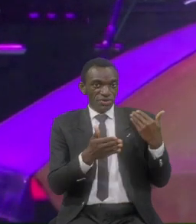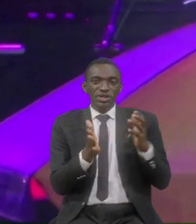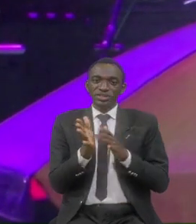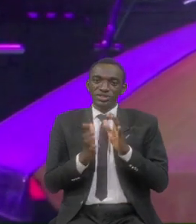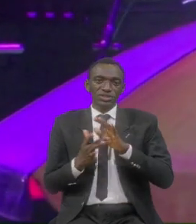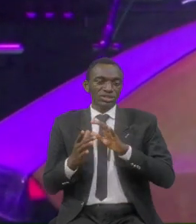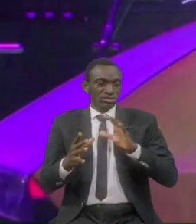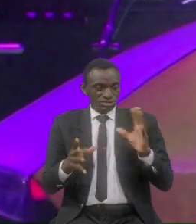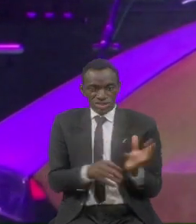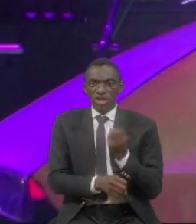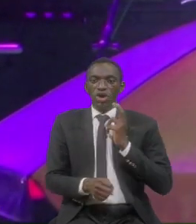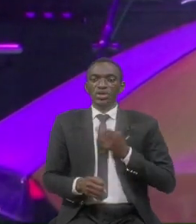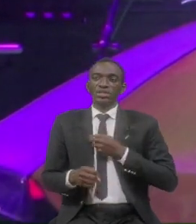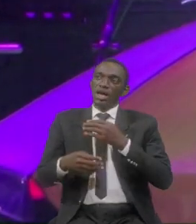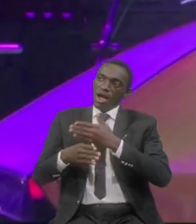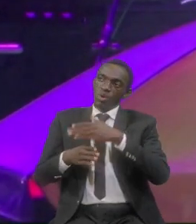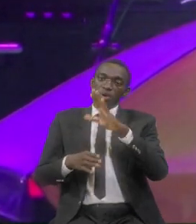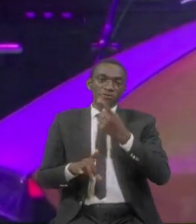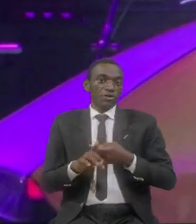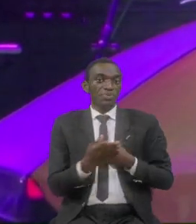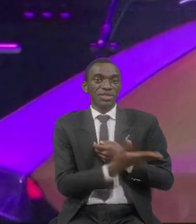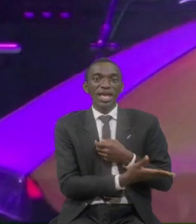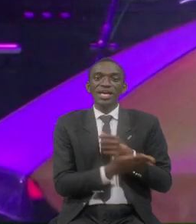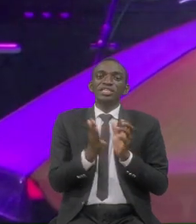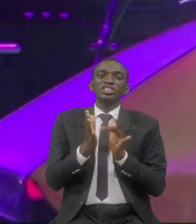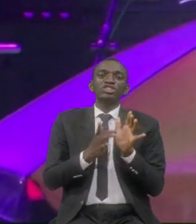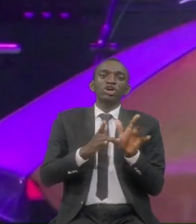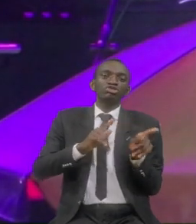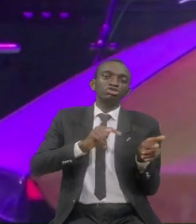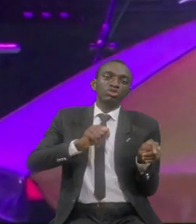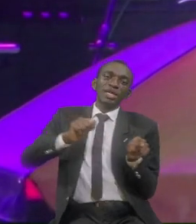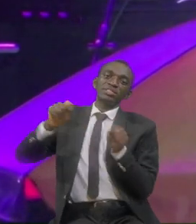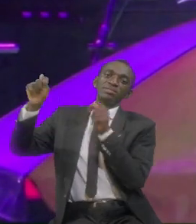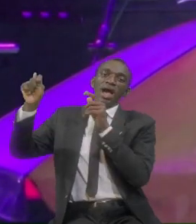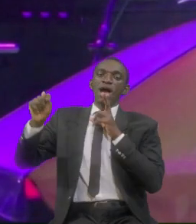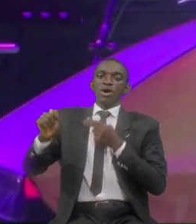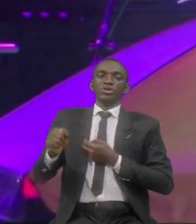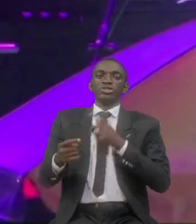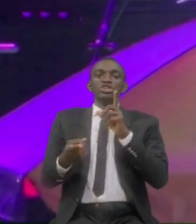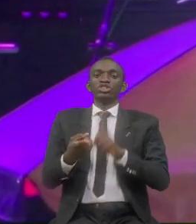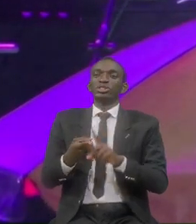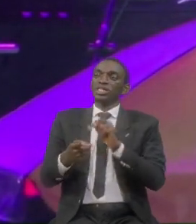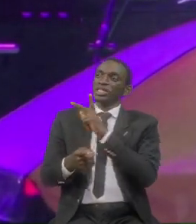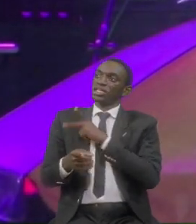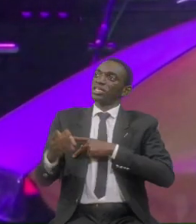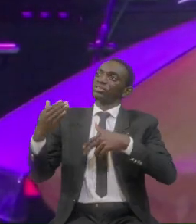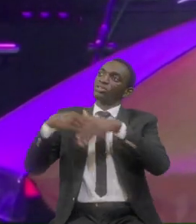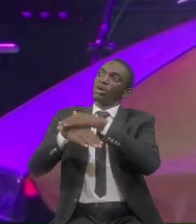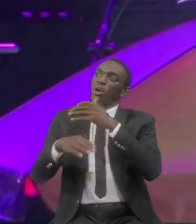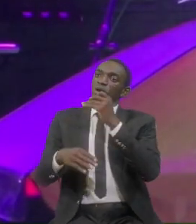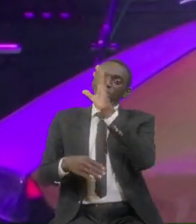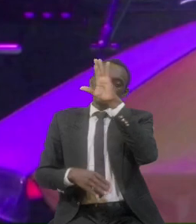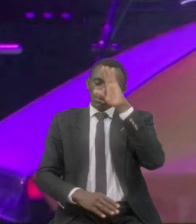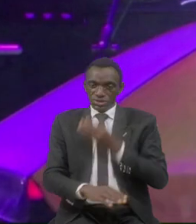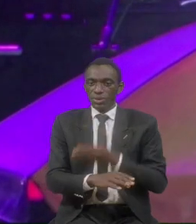Has translated us into the kingdom of his dear son. Okay, balinta dito